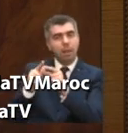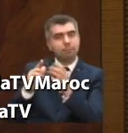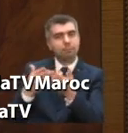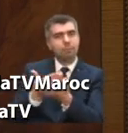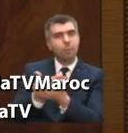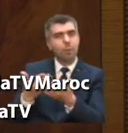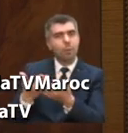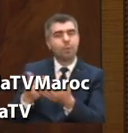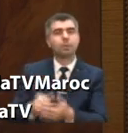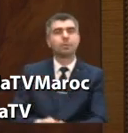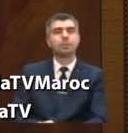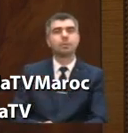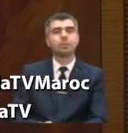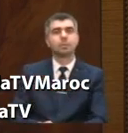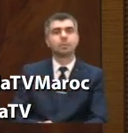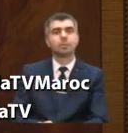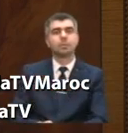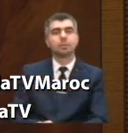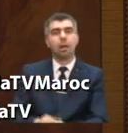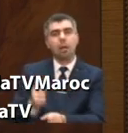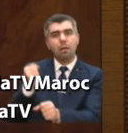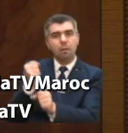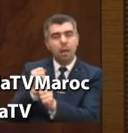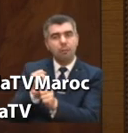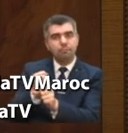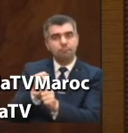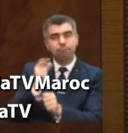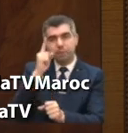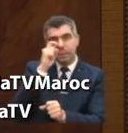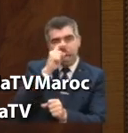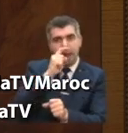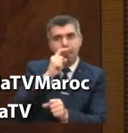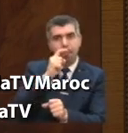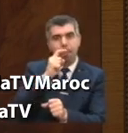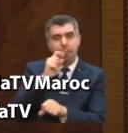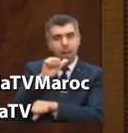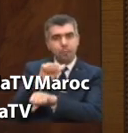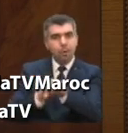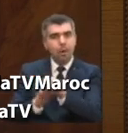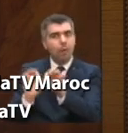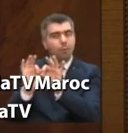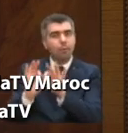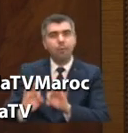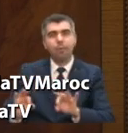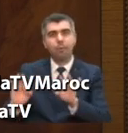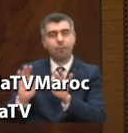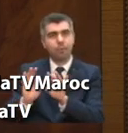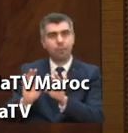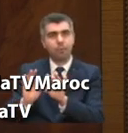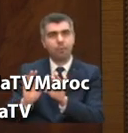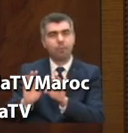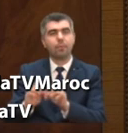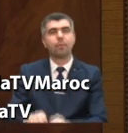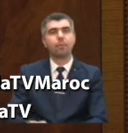التي تمارس نشطاً في ظروف صعبة وعشوائية، ولا تتمتع